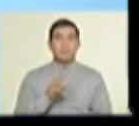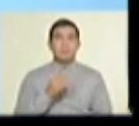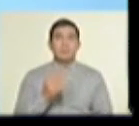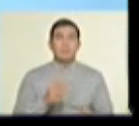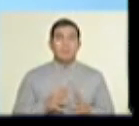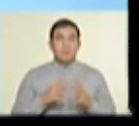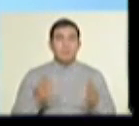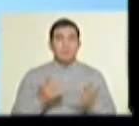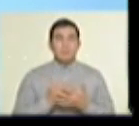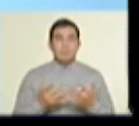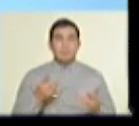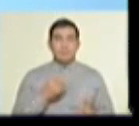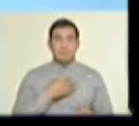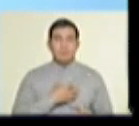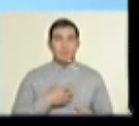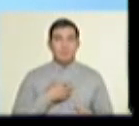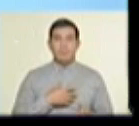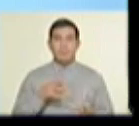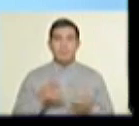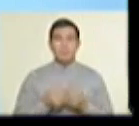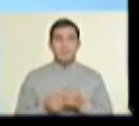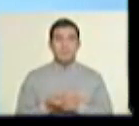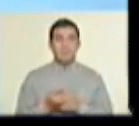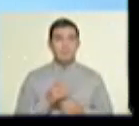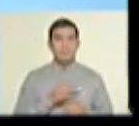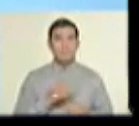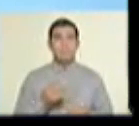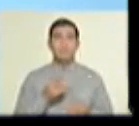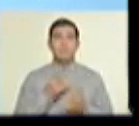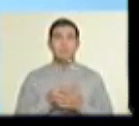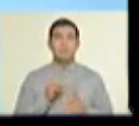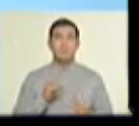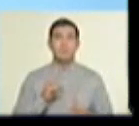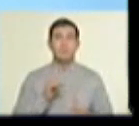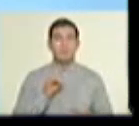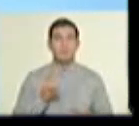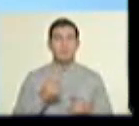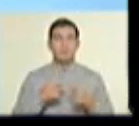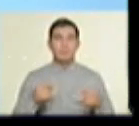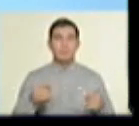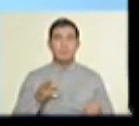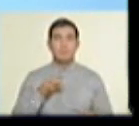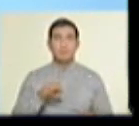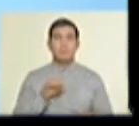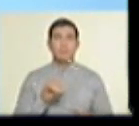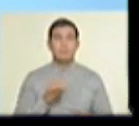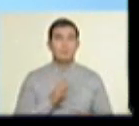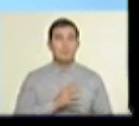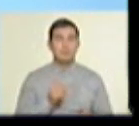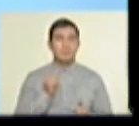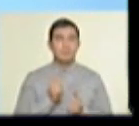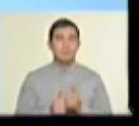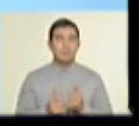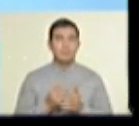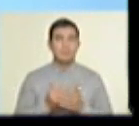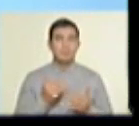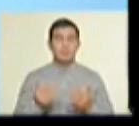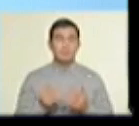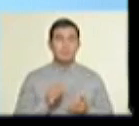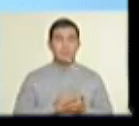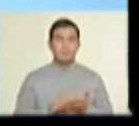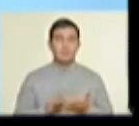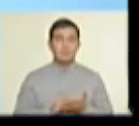ortiq asosdan tarkib topgan turdosh otlar har doim qo'shib